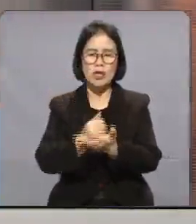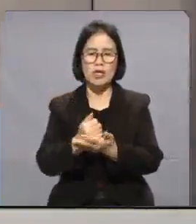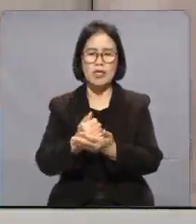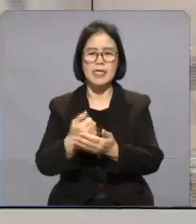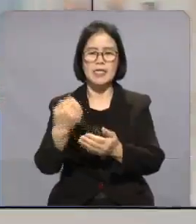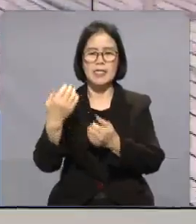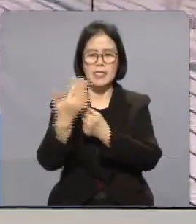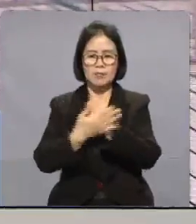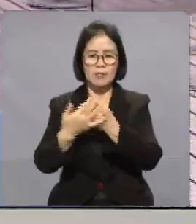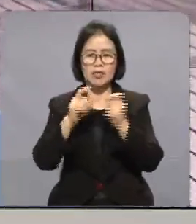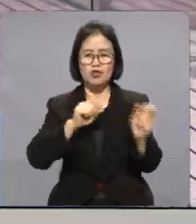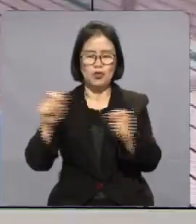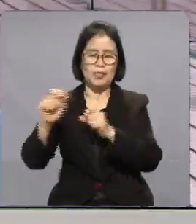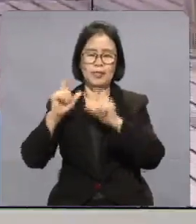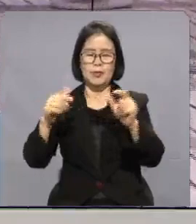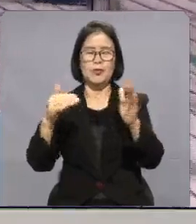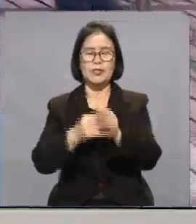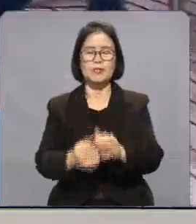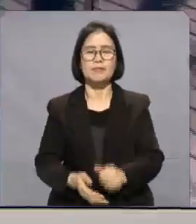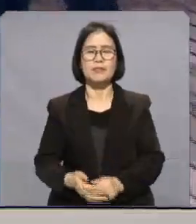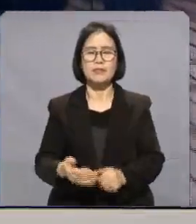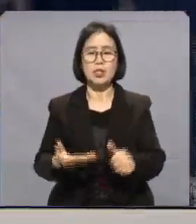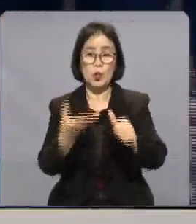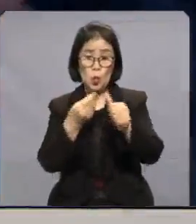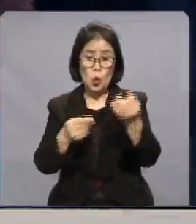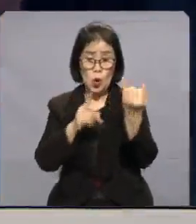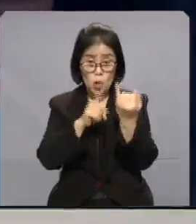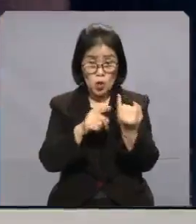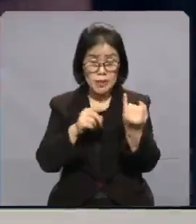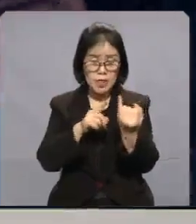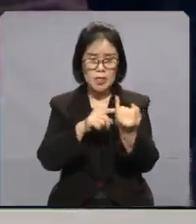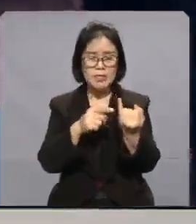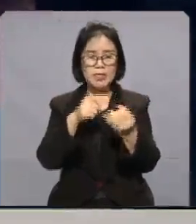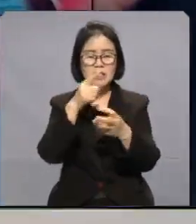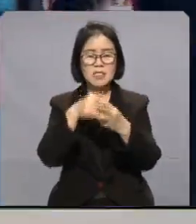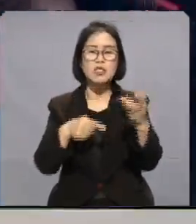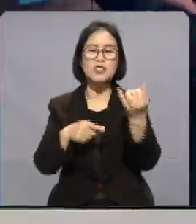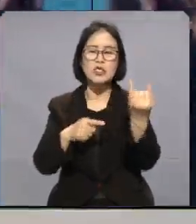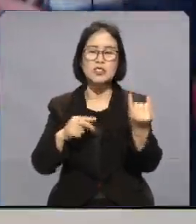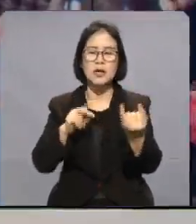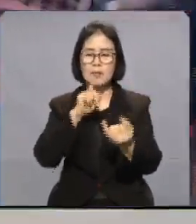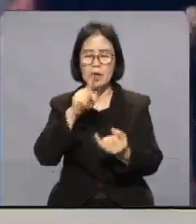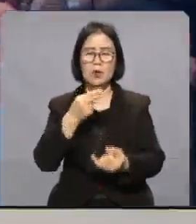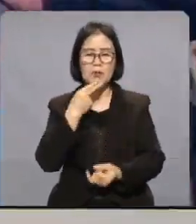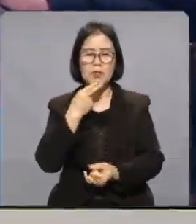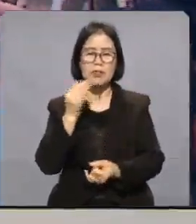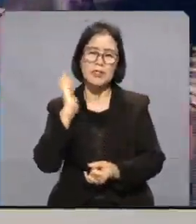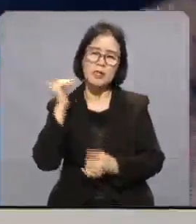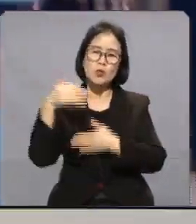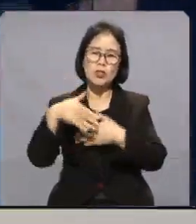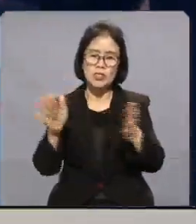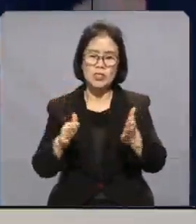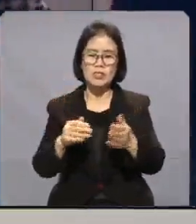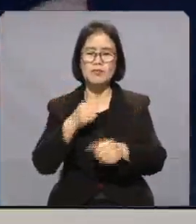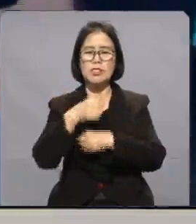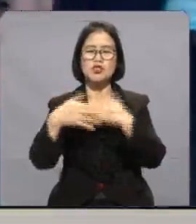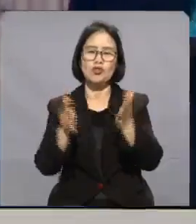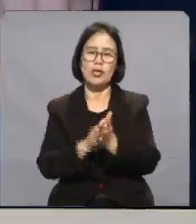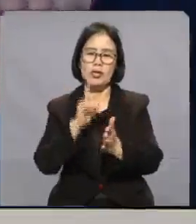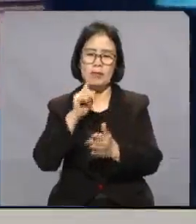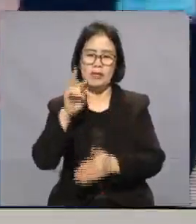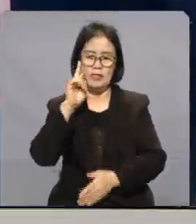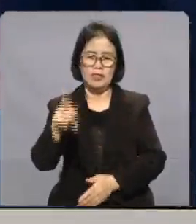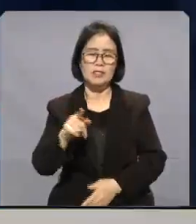집행유예가 선고됐습니다. 이른바 전주 의혹이 불거진 김건희 여사 언급은 없었는데 대통령실은 민주당의 주장이 깨졌다고